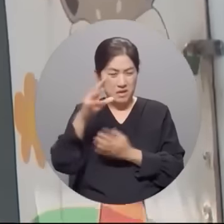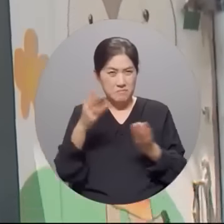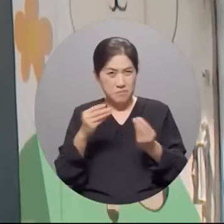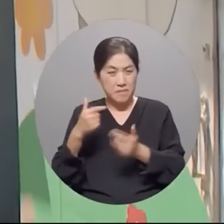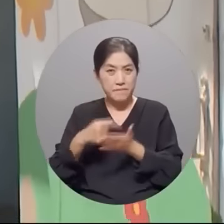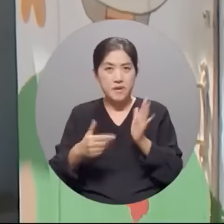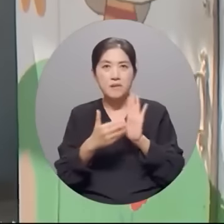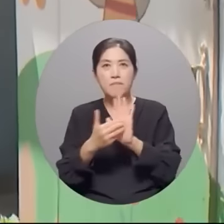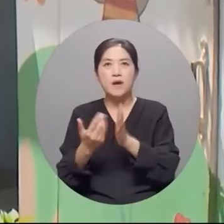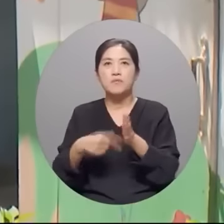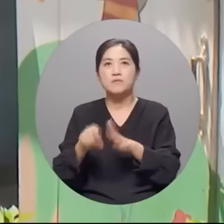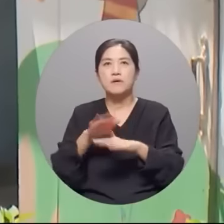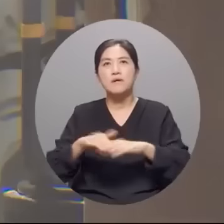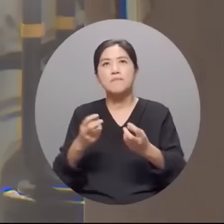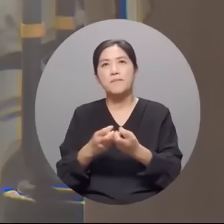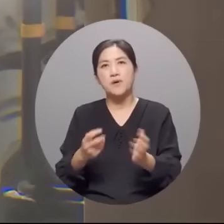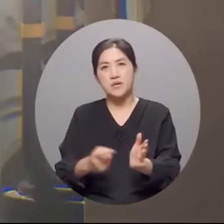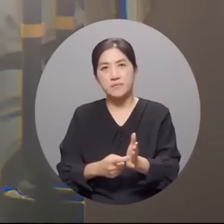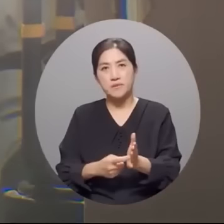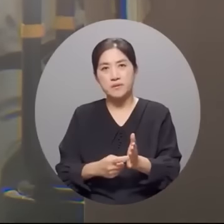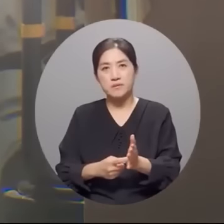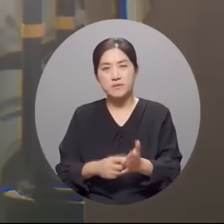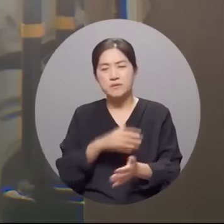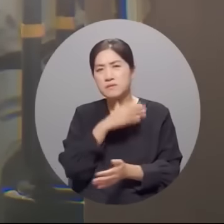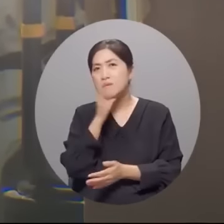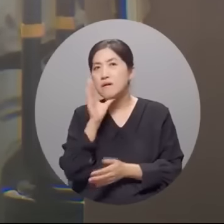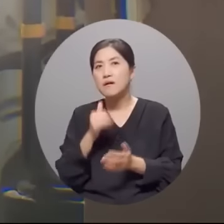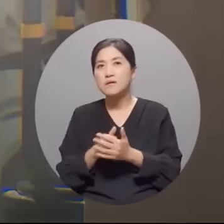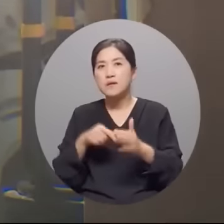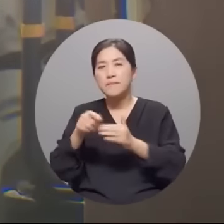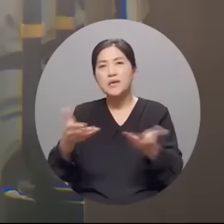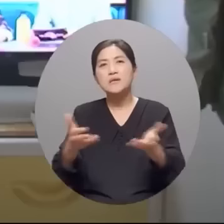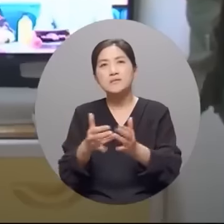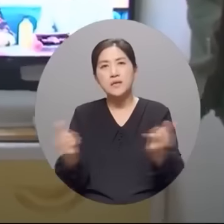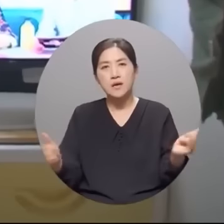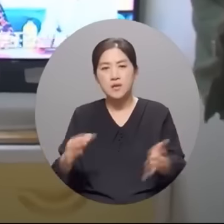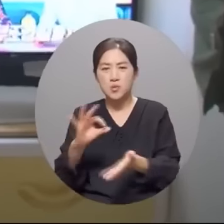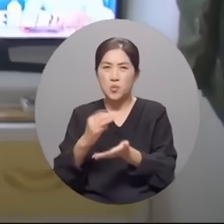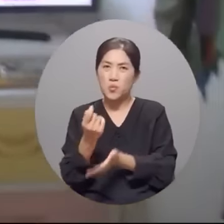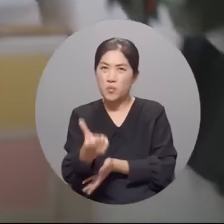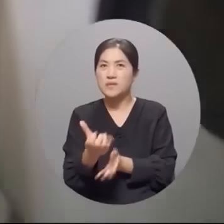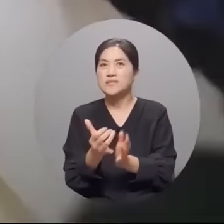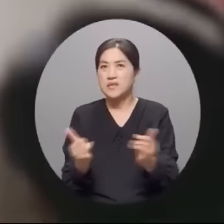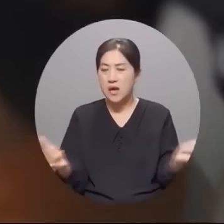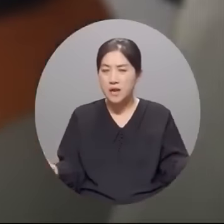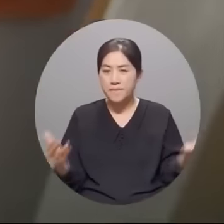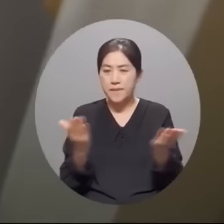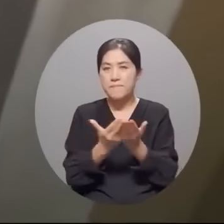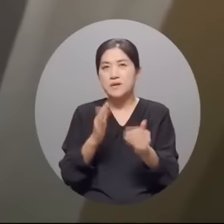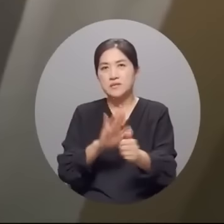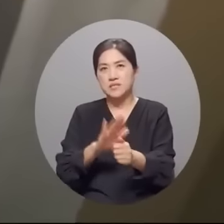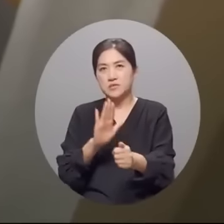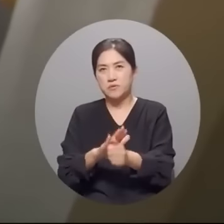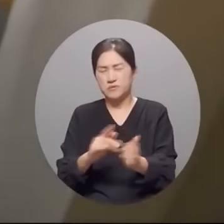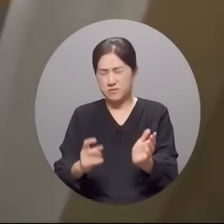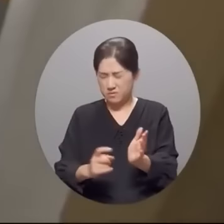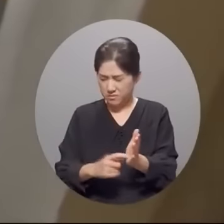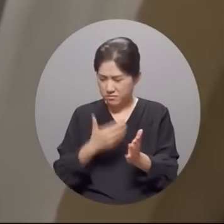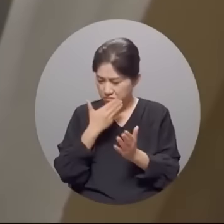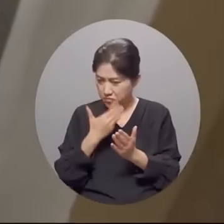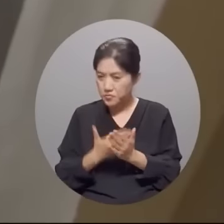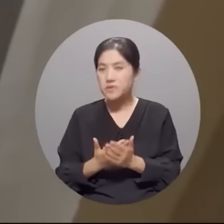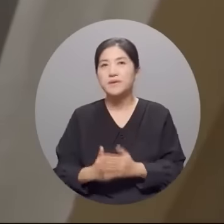줄이려면 대책이 시급합니다. 특히 고연령층, 실외 노동자들, 저소득층에 대한 맞춤 지원책이 그 어느 때보다